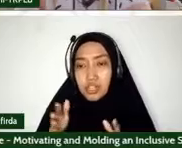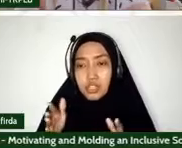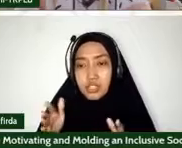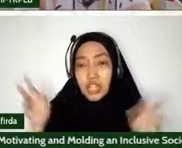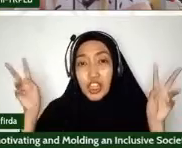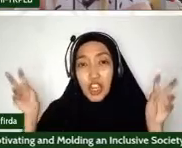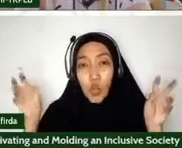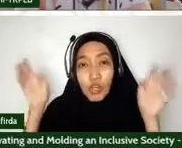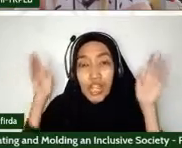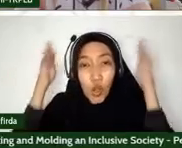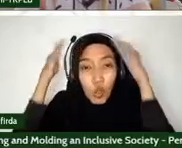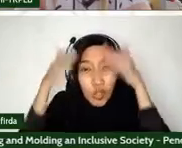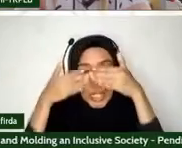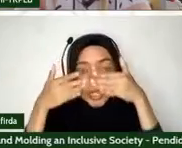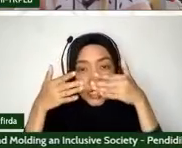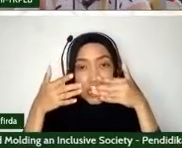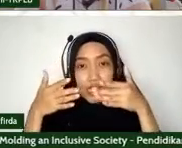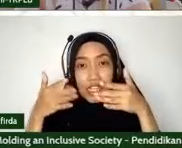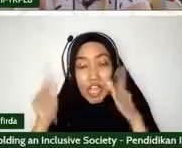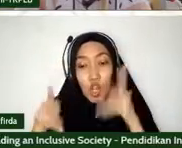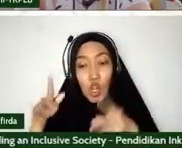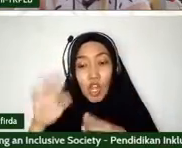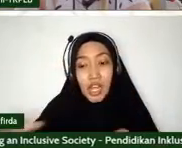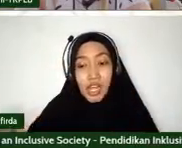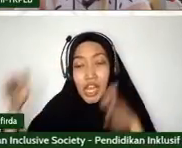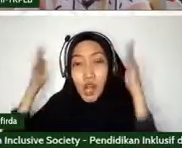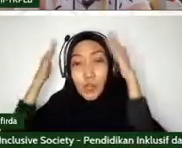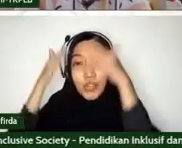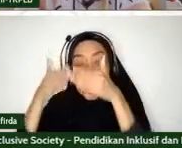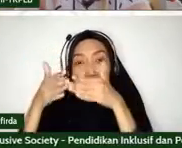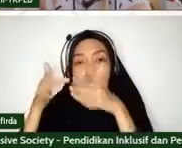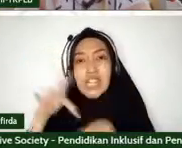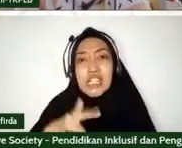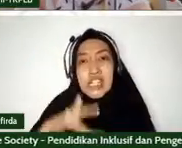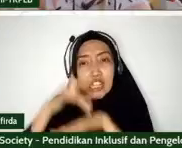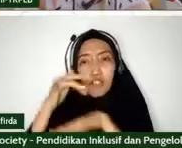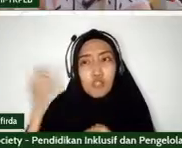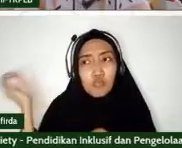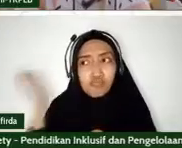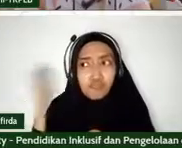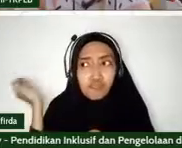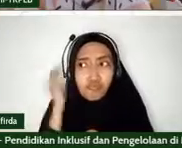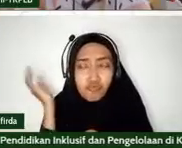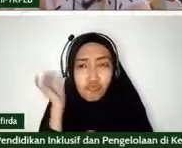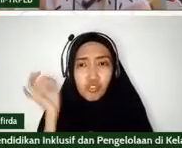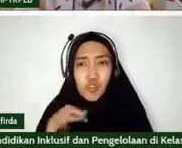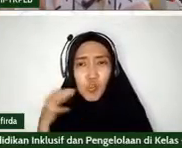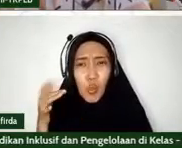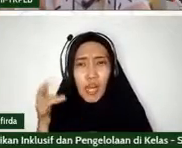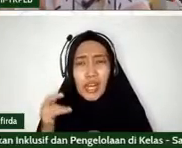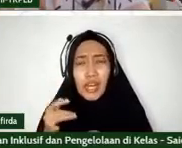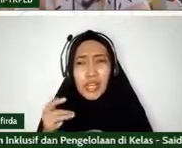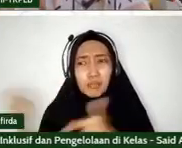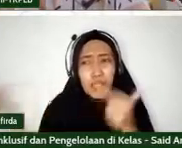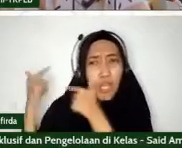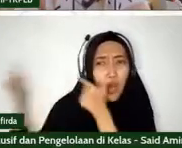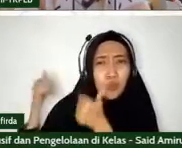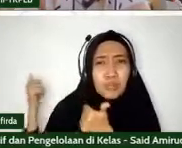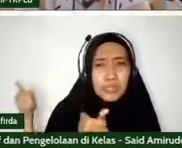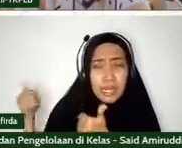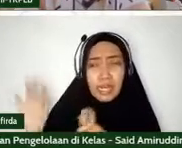itu kan, kan memang anak-anak autis ini kan mungkin dia sensitif dengan suara seperti itu kan, mungkin terdistraksi, mungkin itu